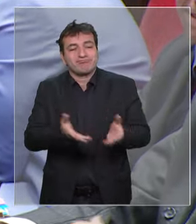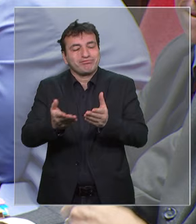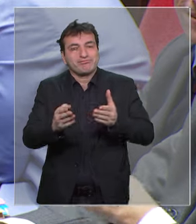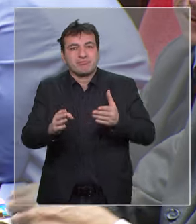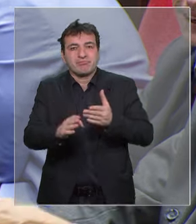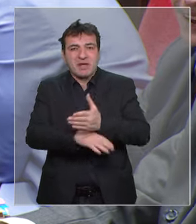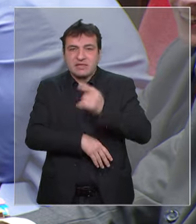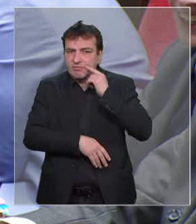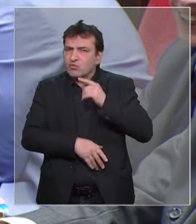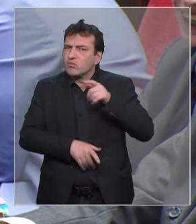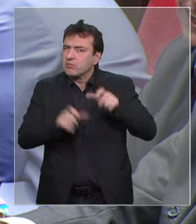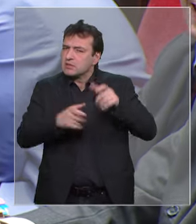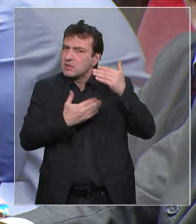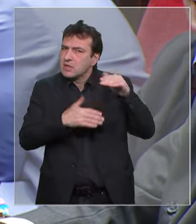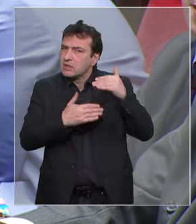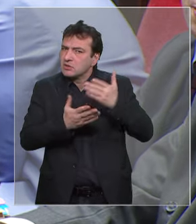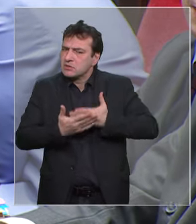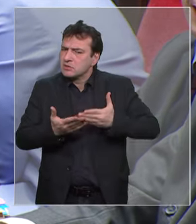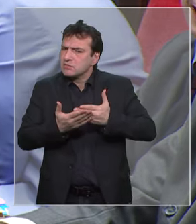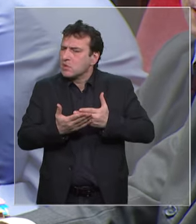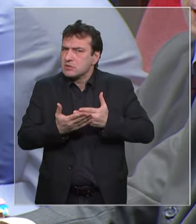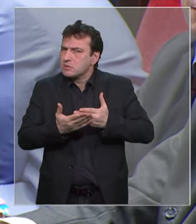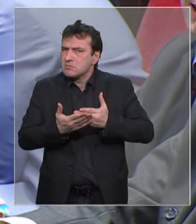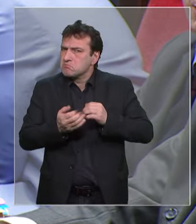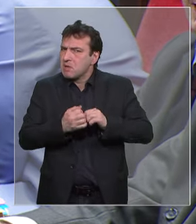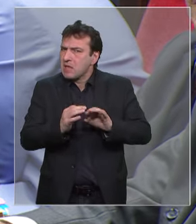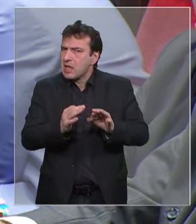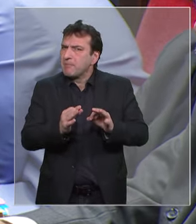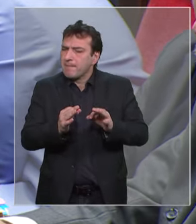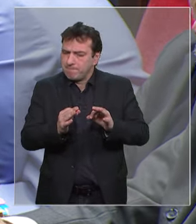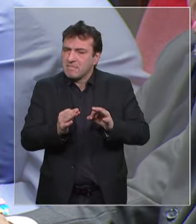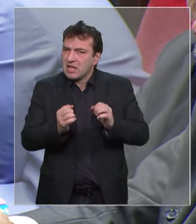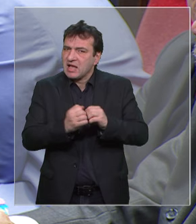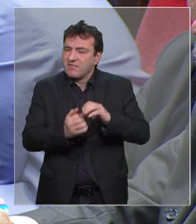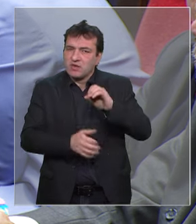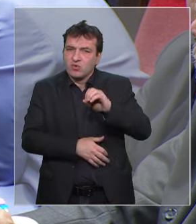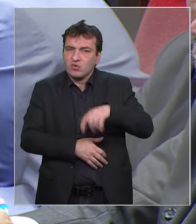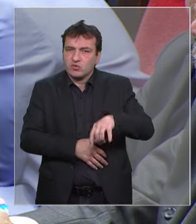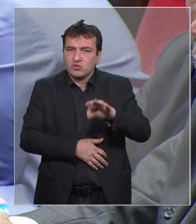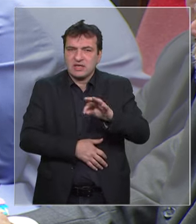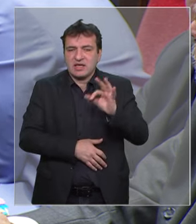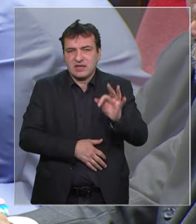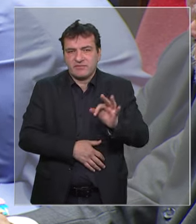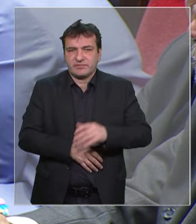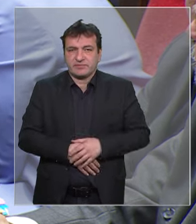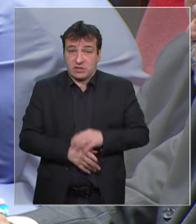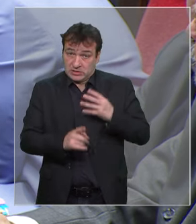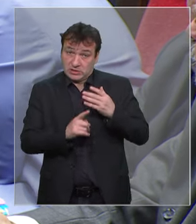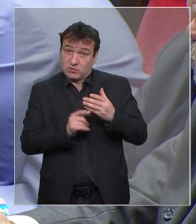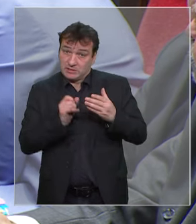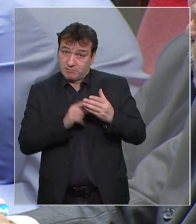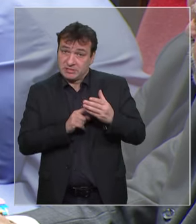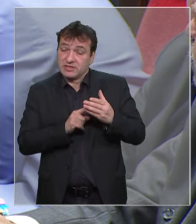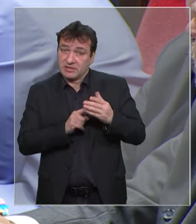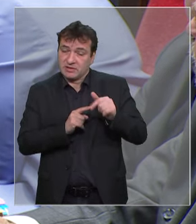coup d'une OQTF. Et c'est dans ce contexte qu'il faut reprendre l'accord de 1968 que vous citez et que nous prenons